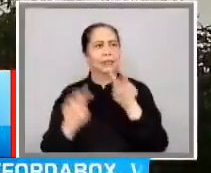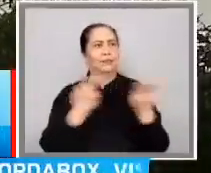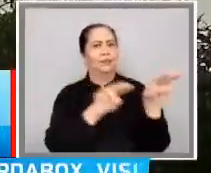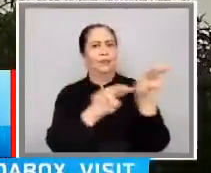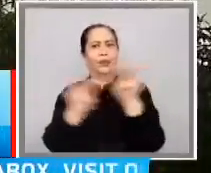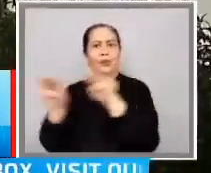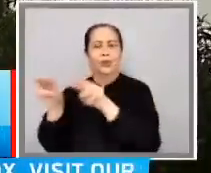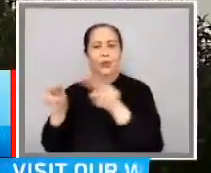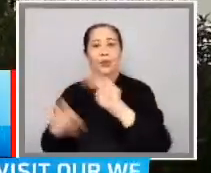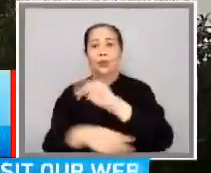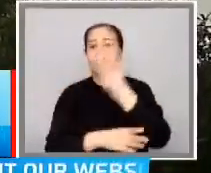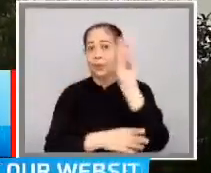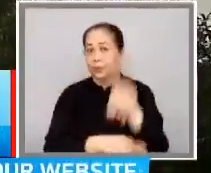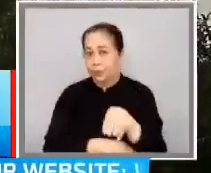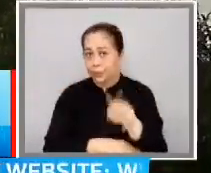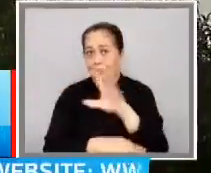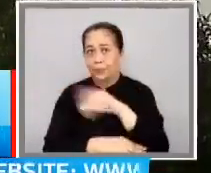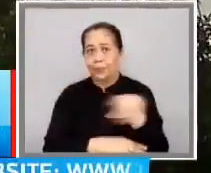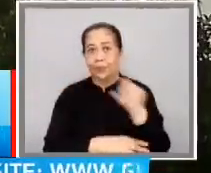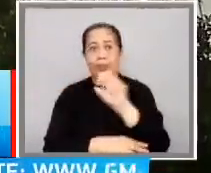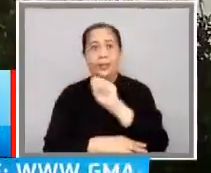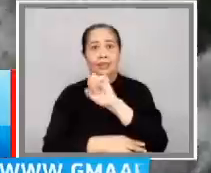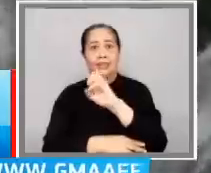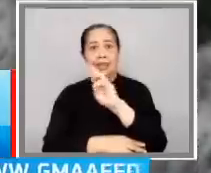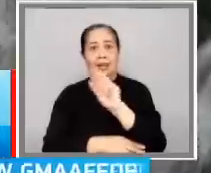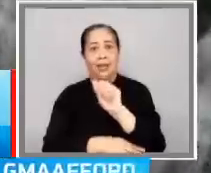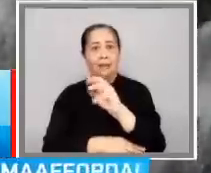Metro Manila at ng Sierra Madre.